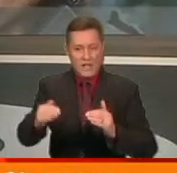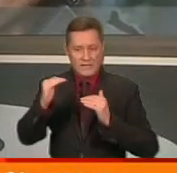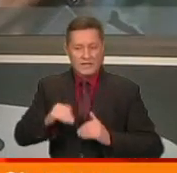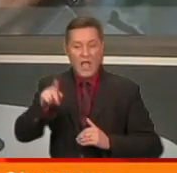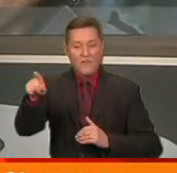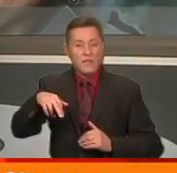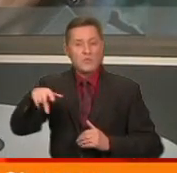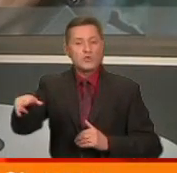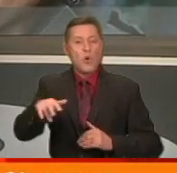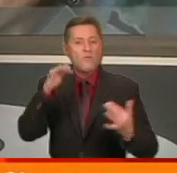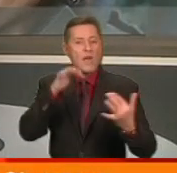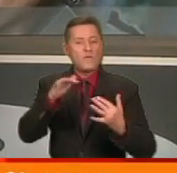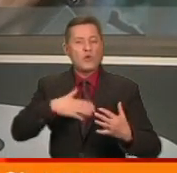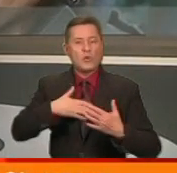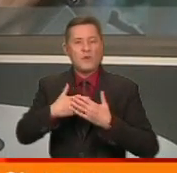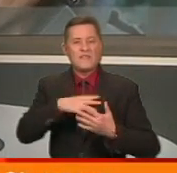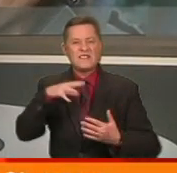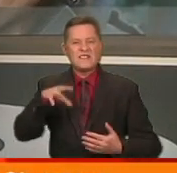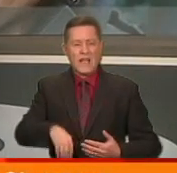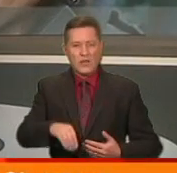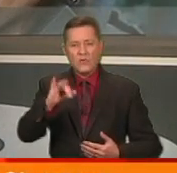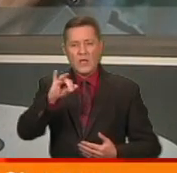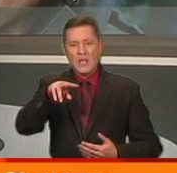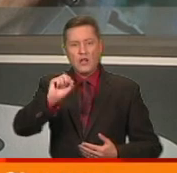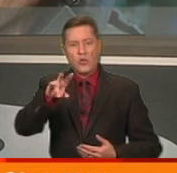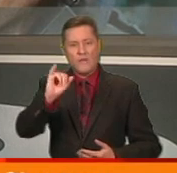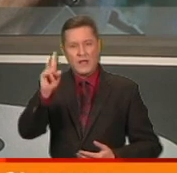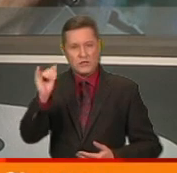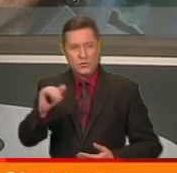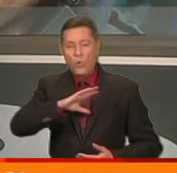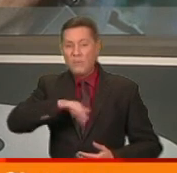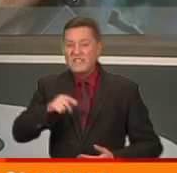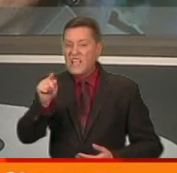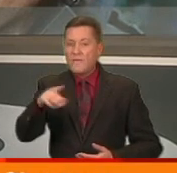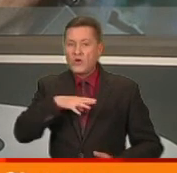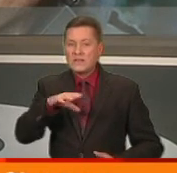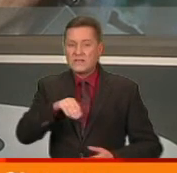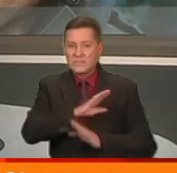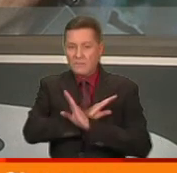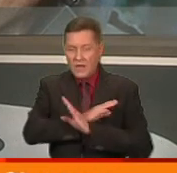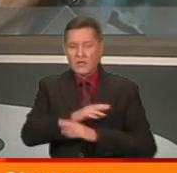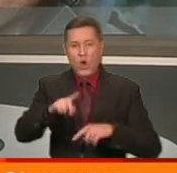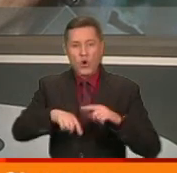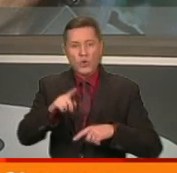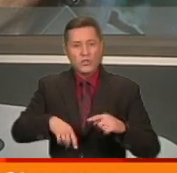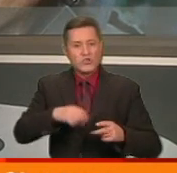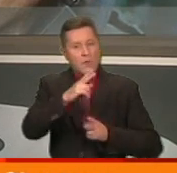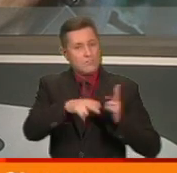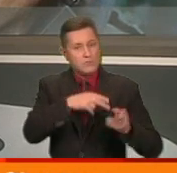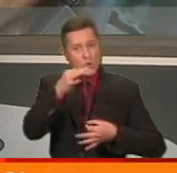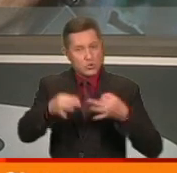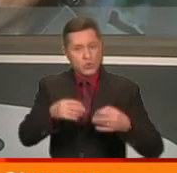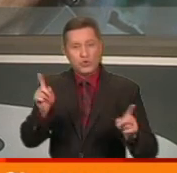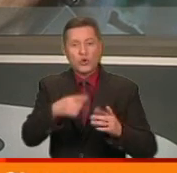Він пішов на фронт добровільцем і загинув в Іловайському казані. Та після його смерті родичам довелося йти аж до суду, аби